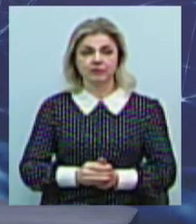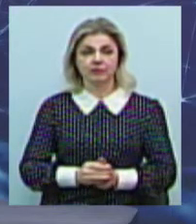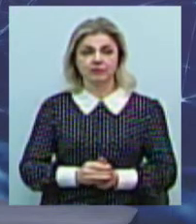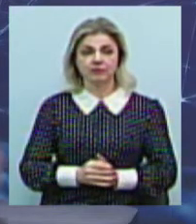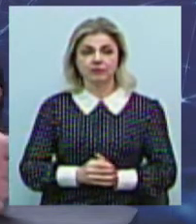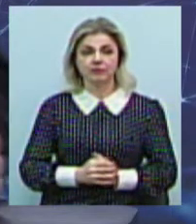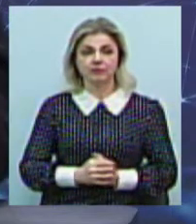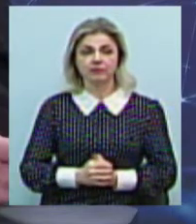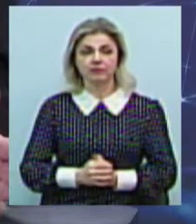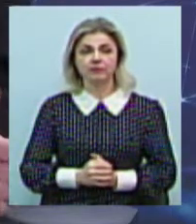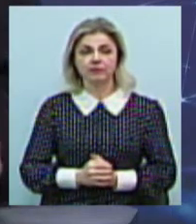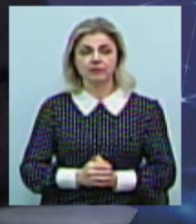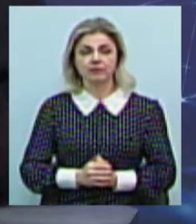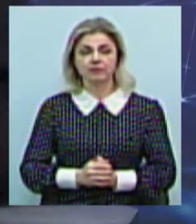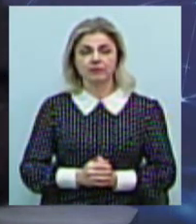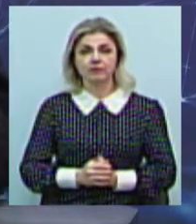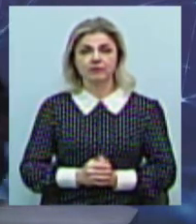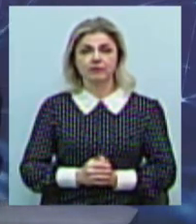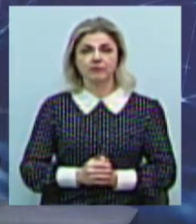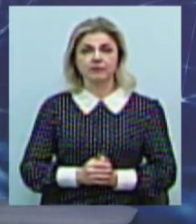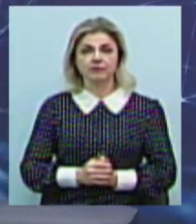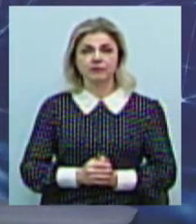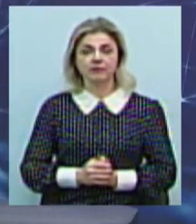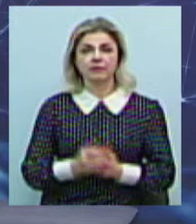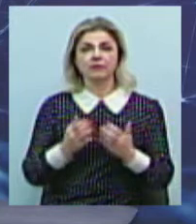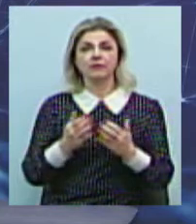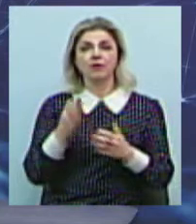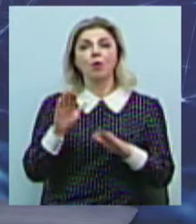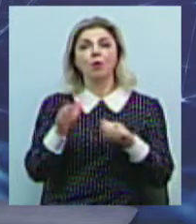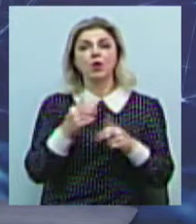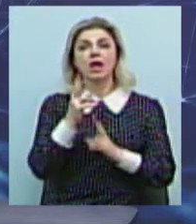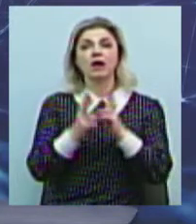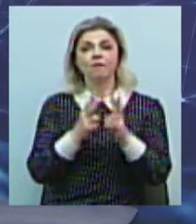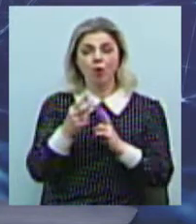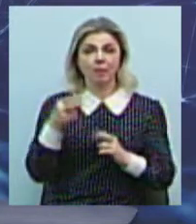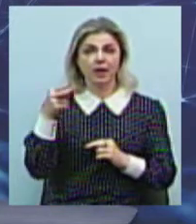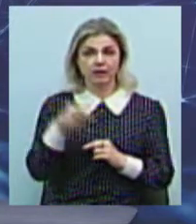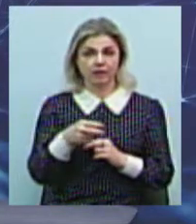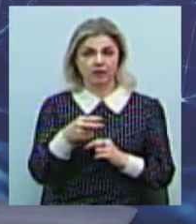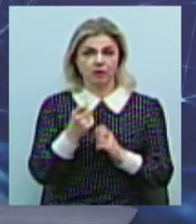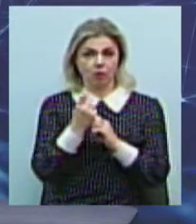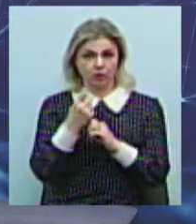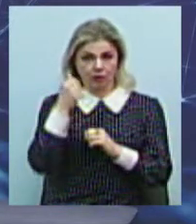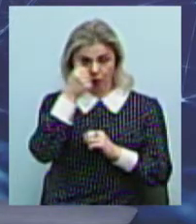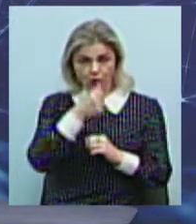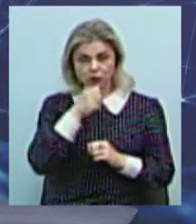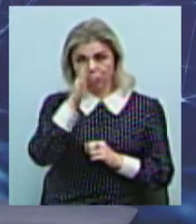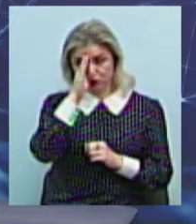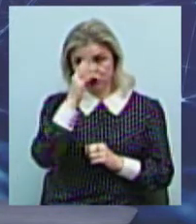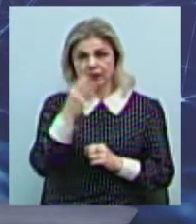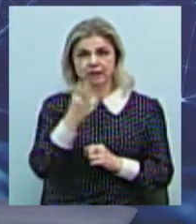Здесь скидка, если после 11, после реформы 2011 года у мужчин 35 лет